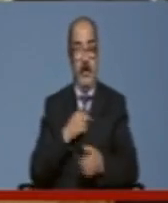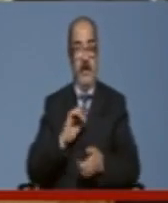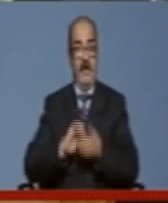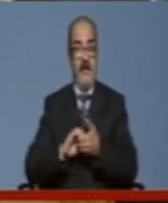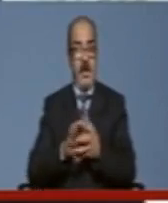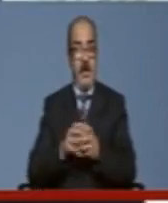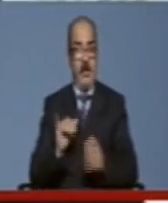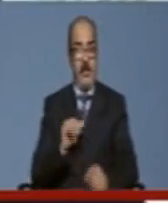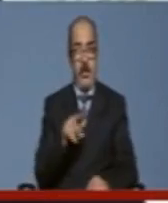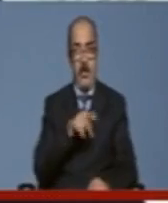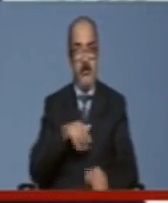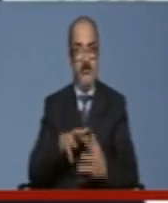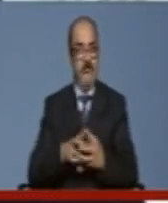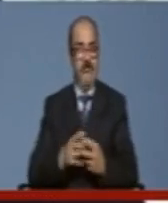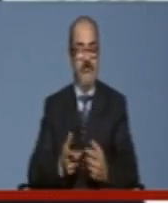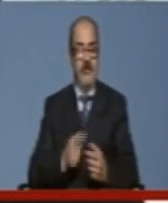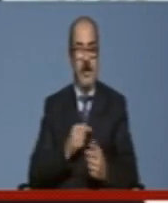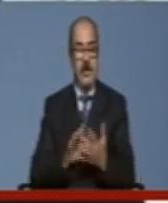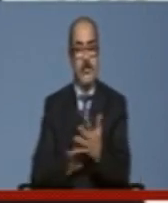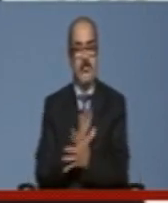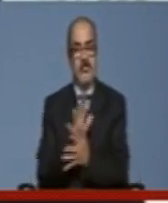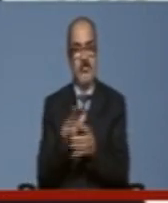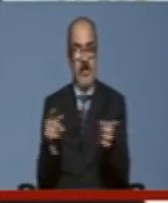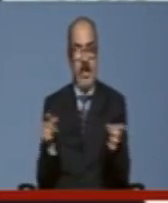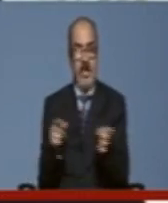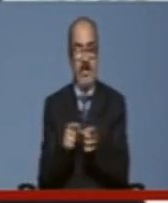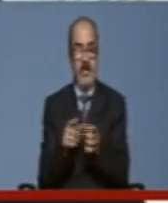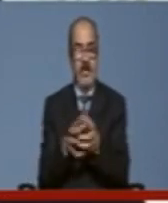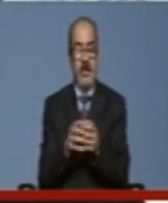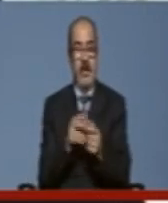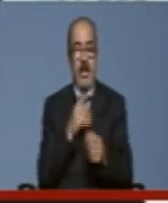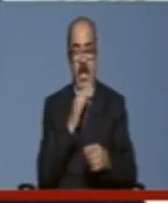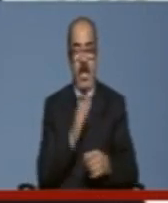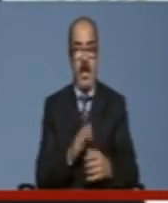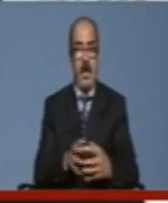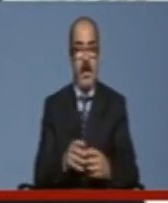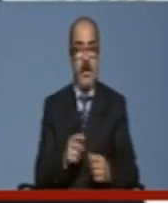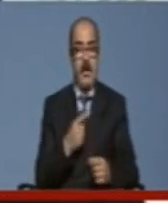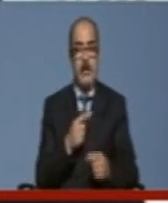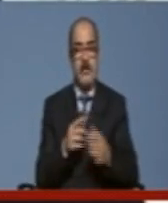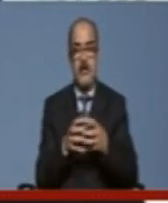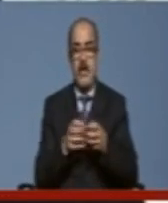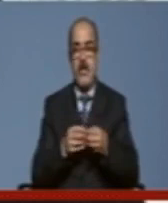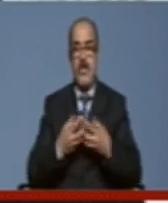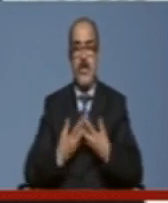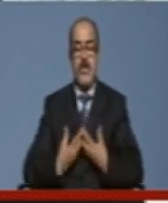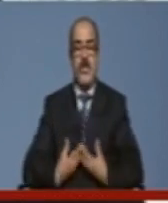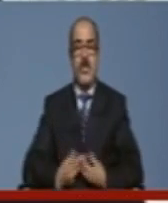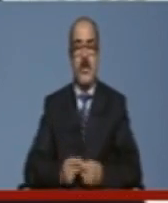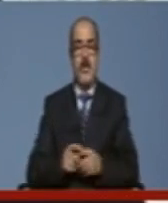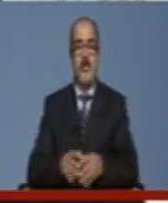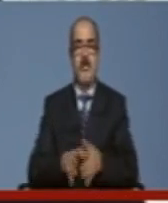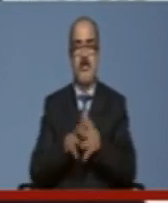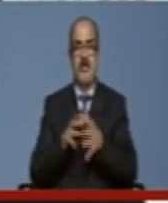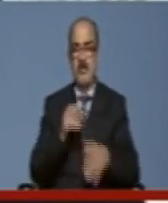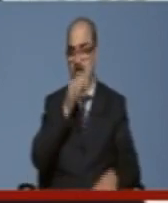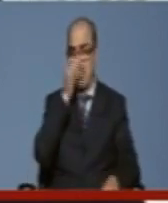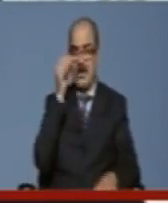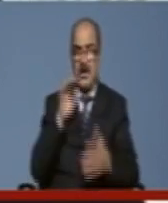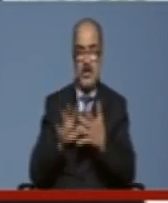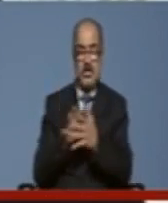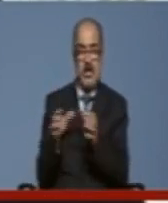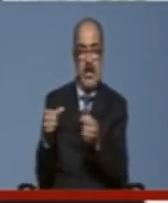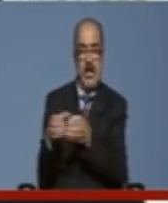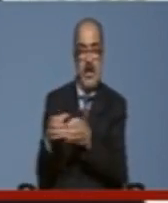أن الأزمة الحالية لا تتسع لتشمل يعني عناصر